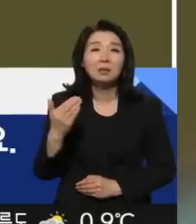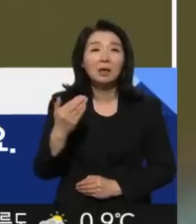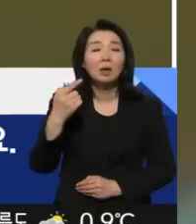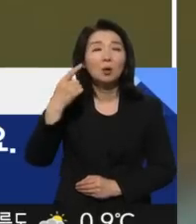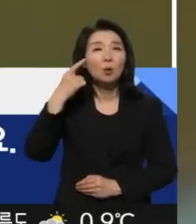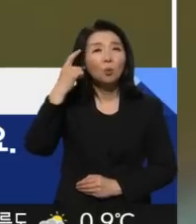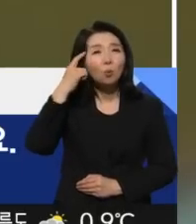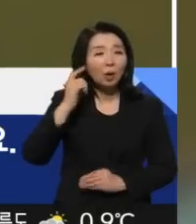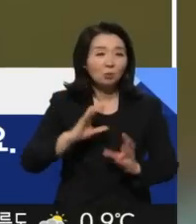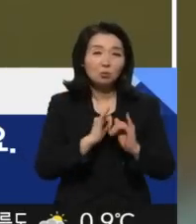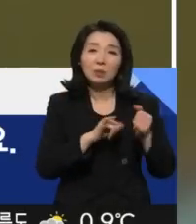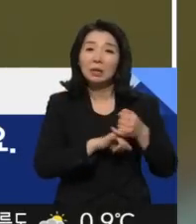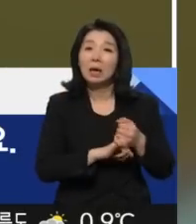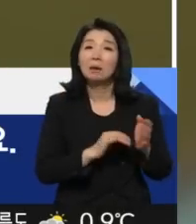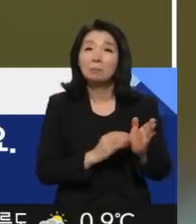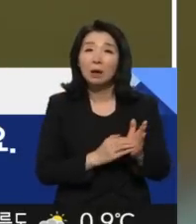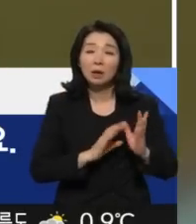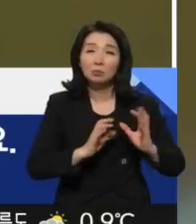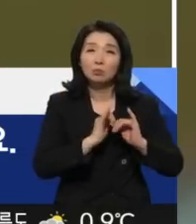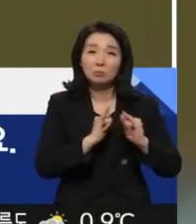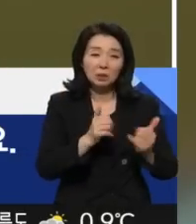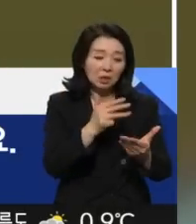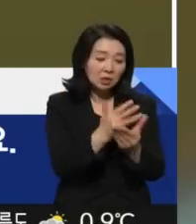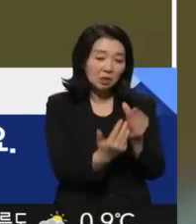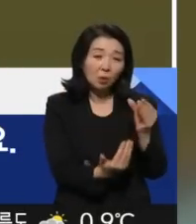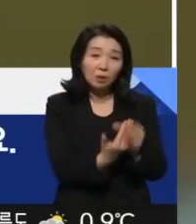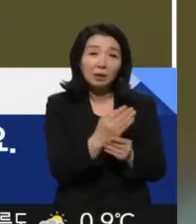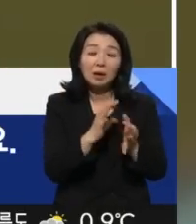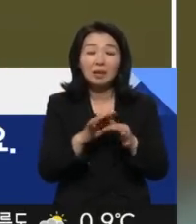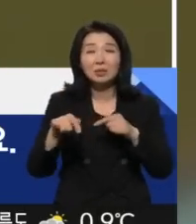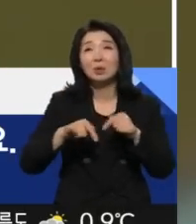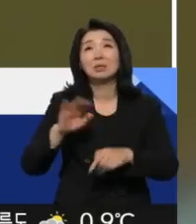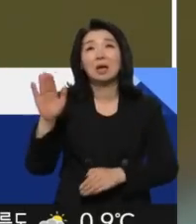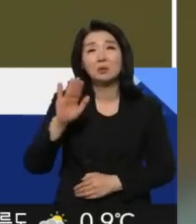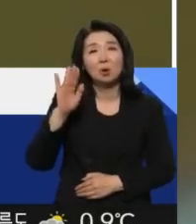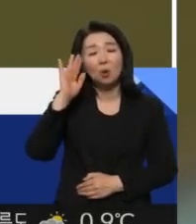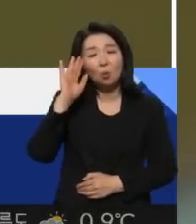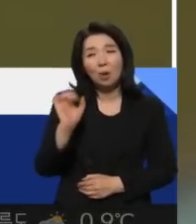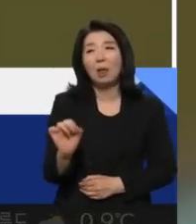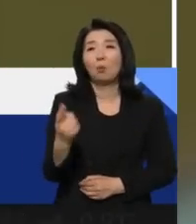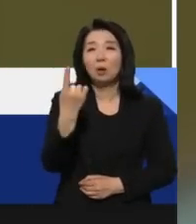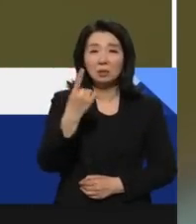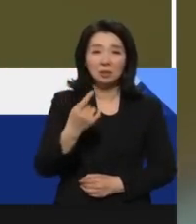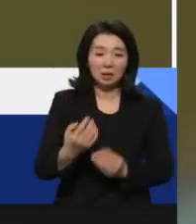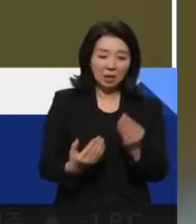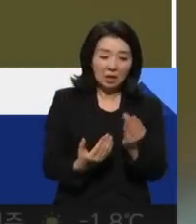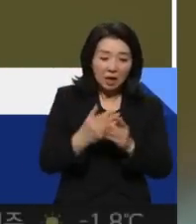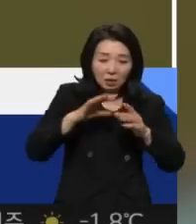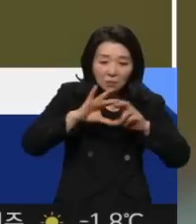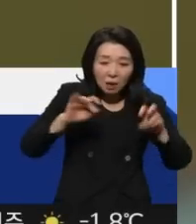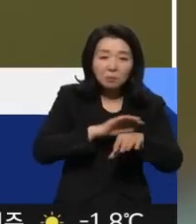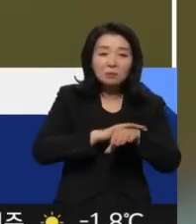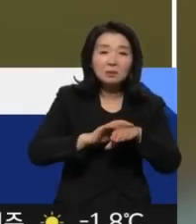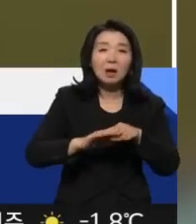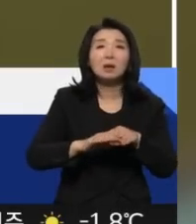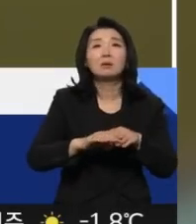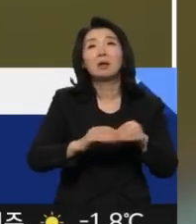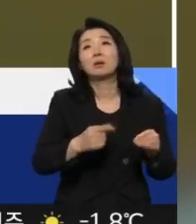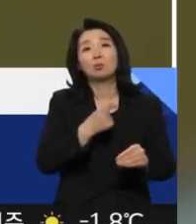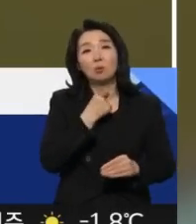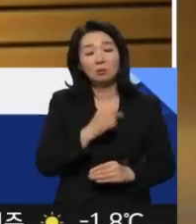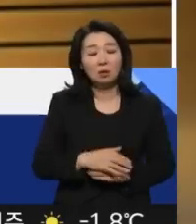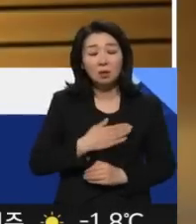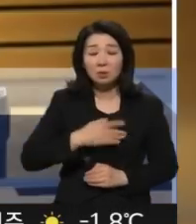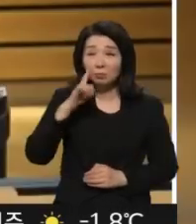약속이고 국민들은 이태원 문제가 정쟁이 아니라 네. 원인과 대안, 수습 이런 게 잘 되길 바라거든요. 기분